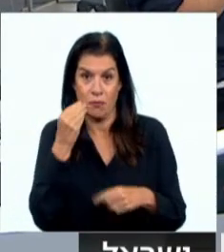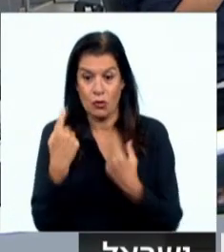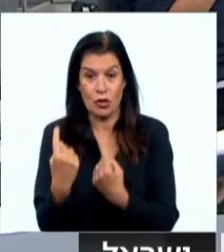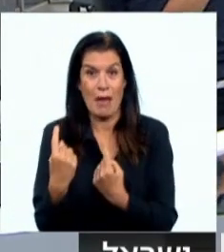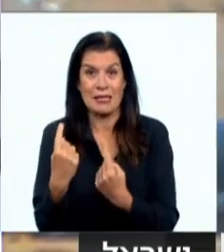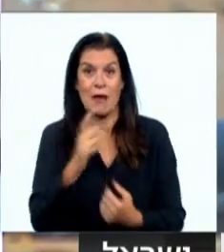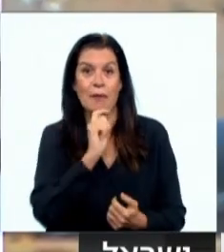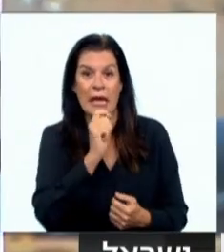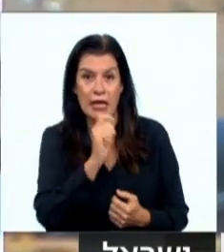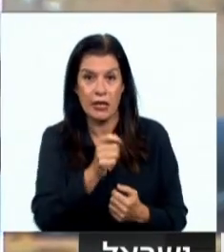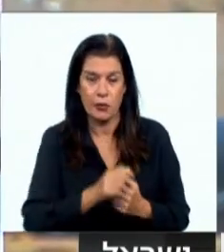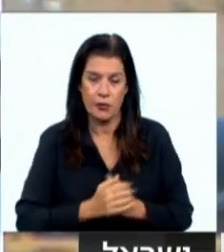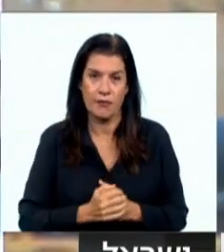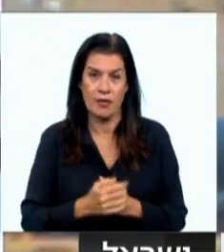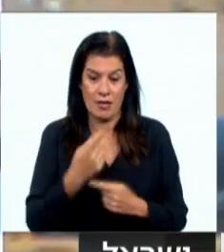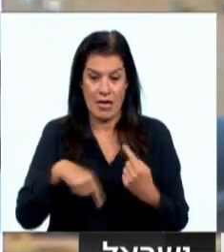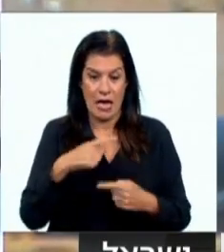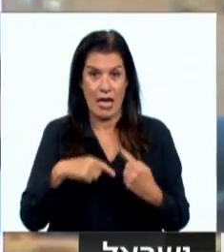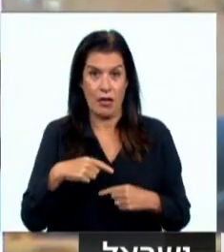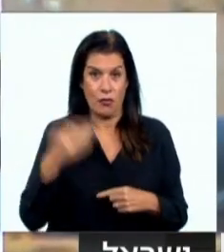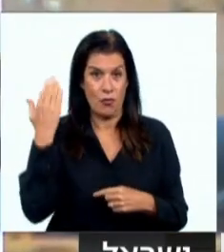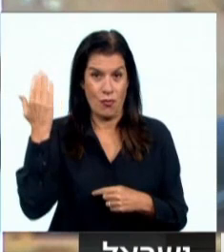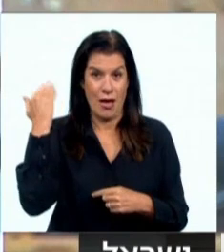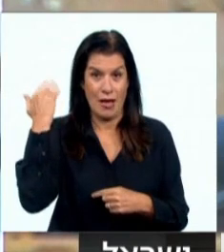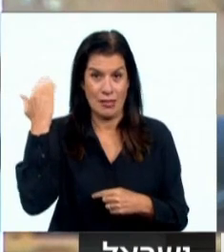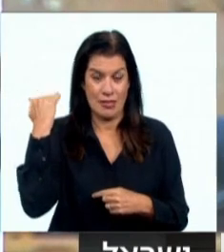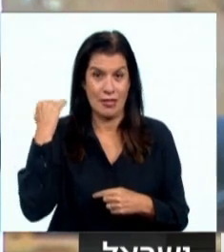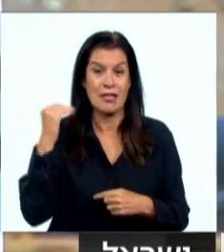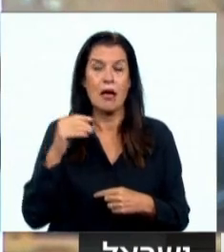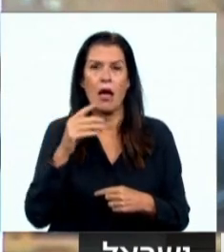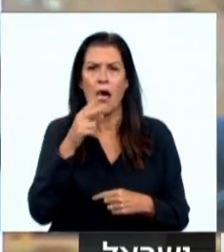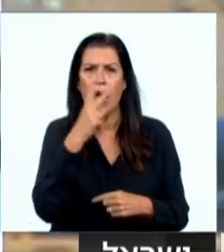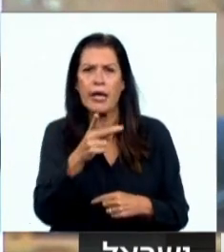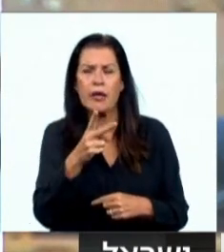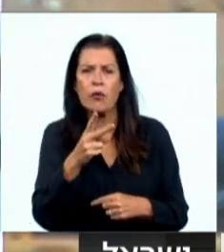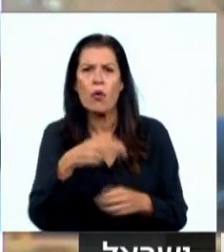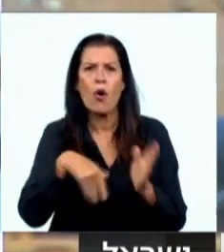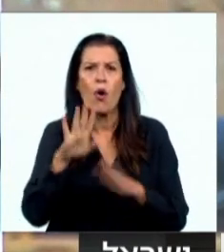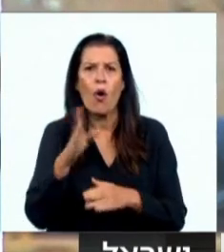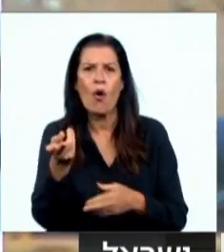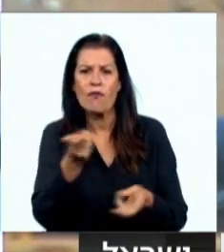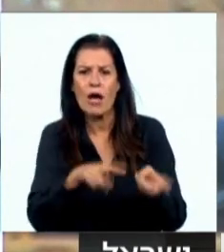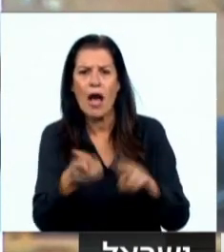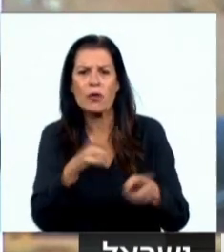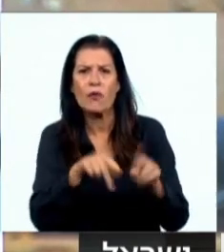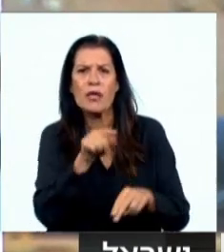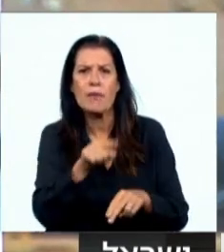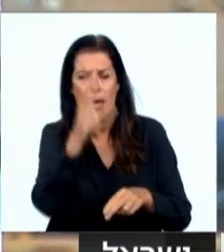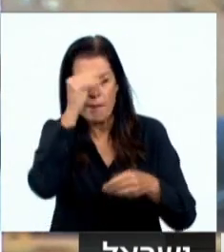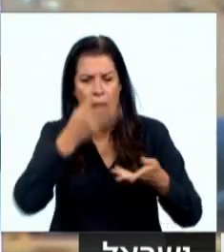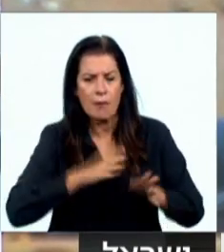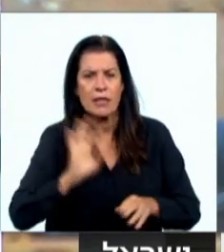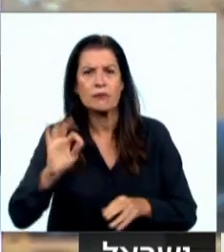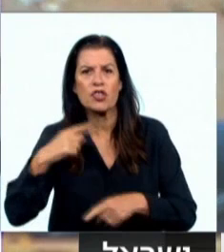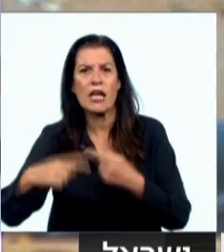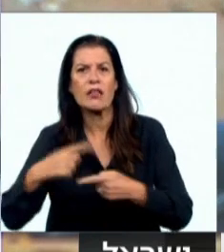וכשאנחנו בדור תש"ח גילינו שרוב הנופלים של כיפור הם בנים של דור תש"ח, הם עכשיו מראיינים את הנכדים